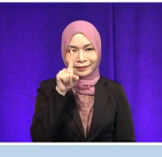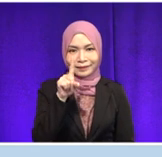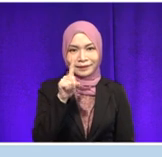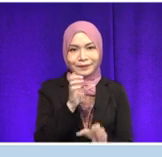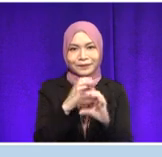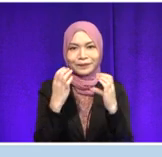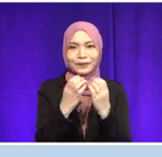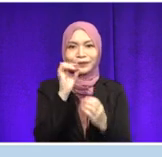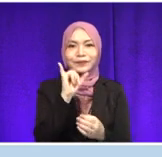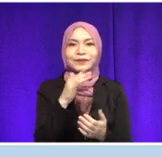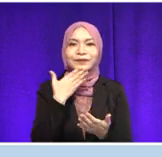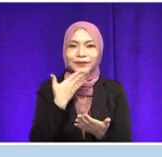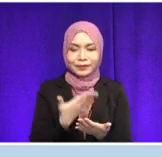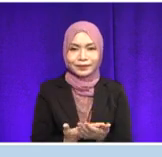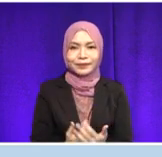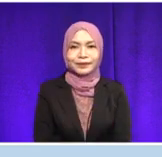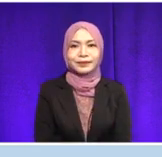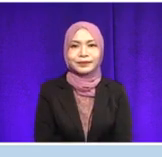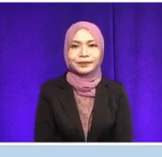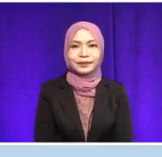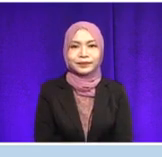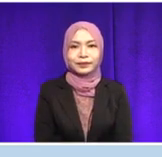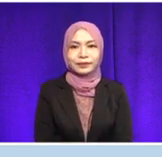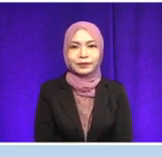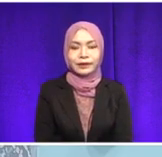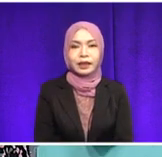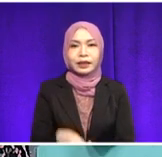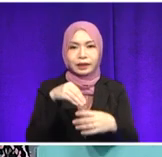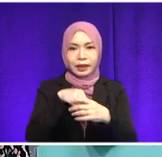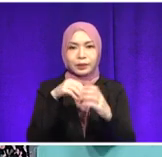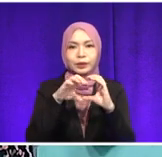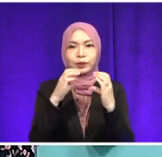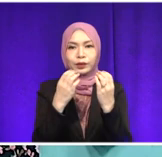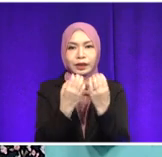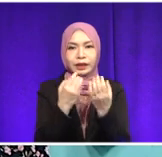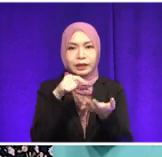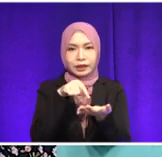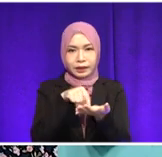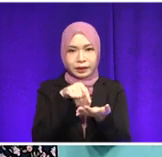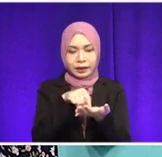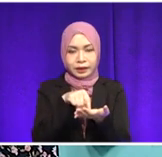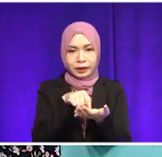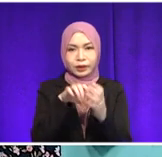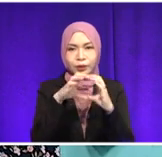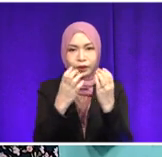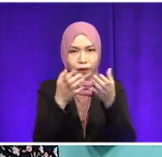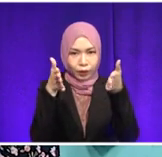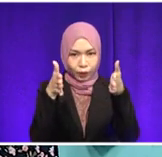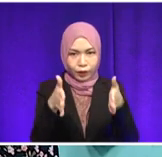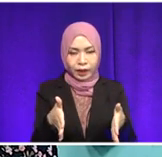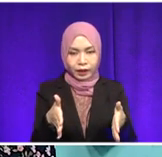jadi dalam pasukan tersebut perlu jelas tentang disebut